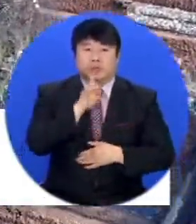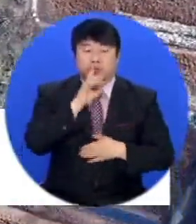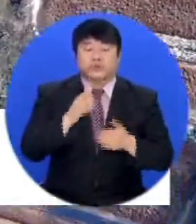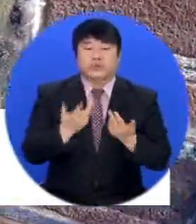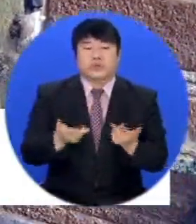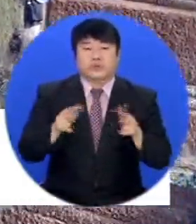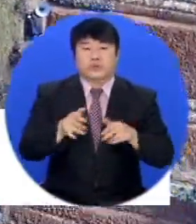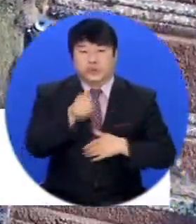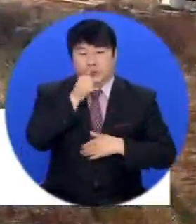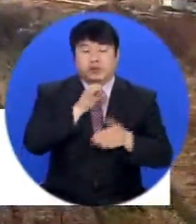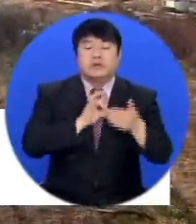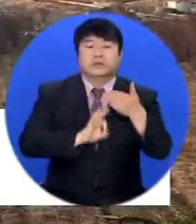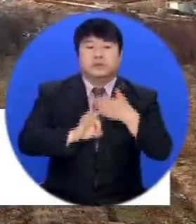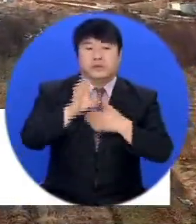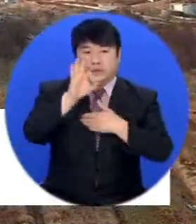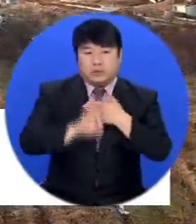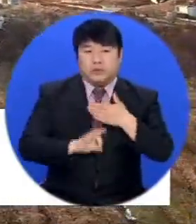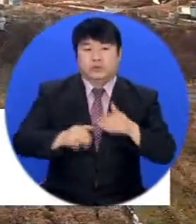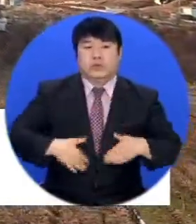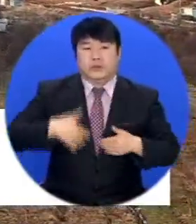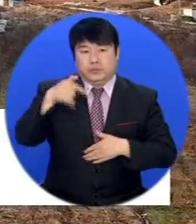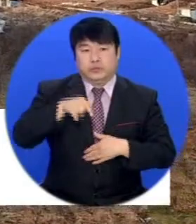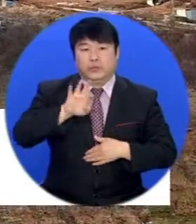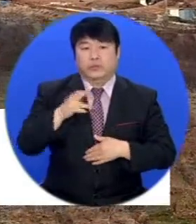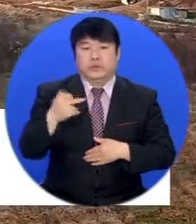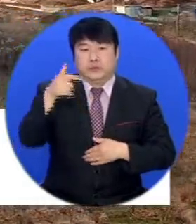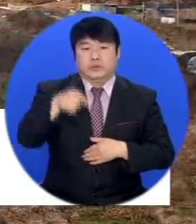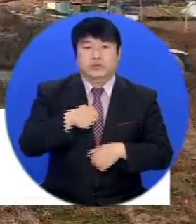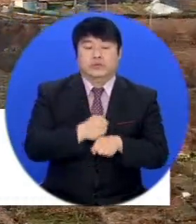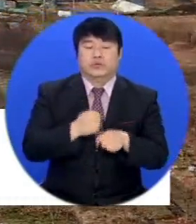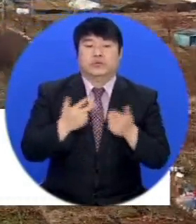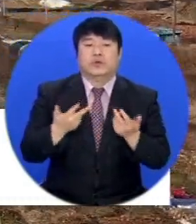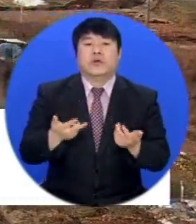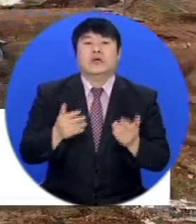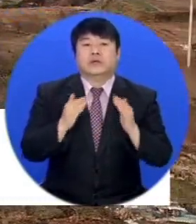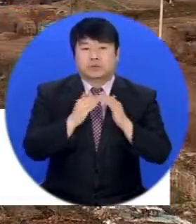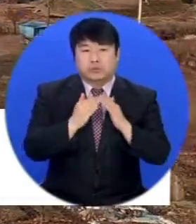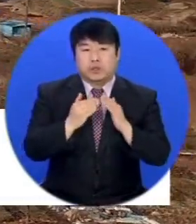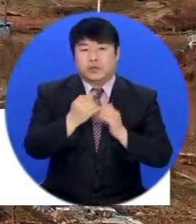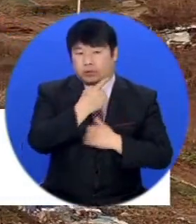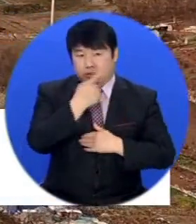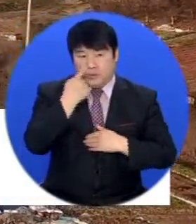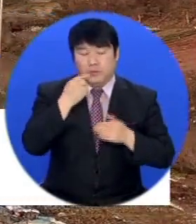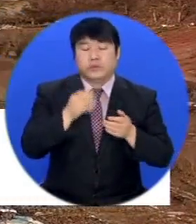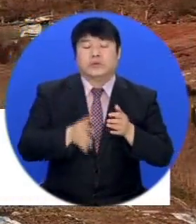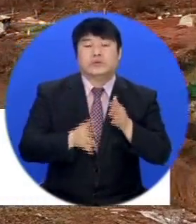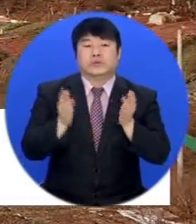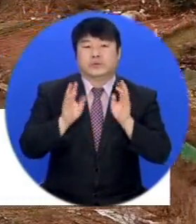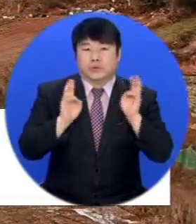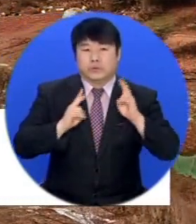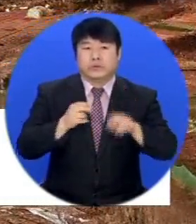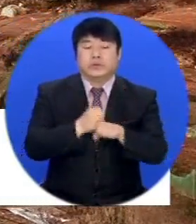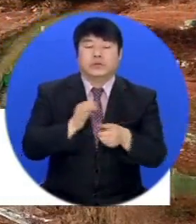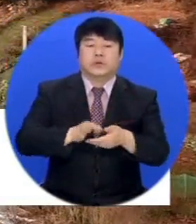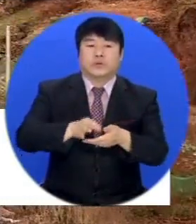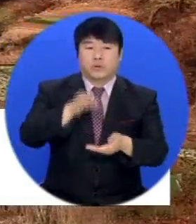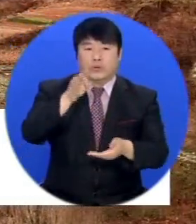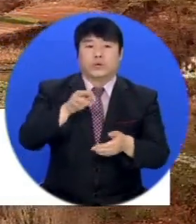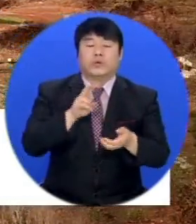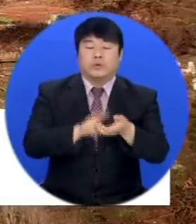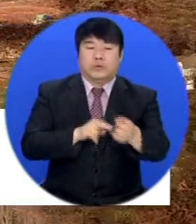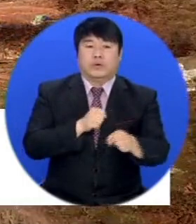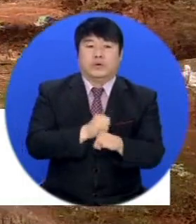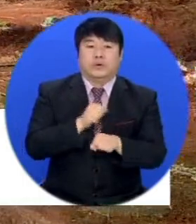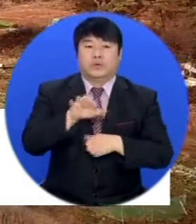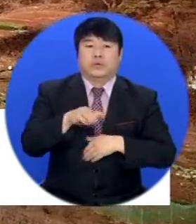중앙공원이 있는 서구와 남구, 광산구가 주택도시보증공사로부터 고분양가 관리지역으로 지정돼 분양가